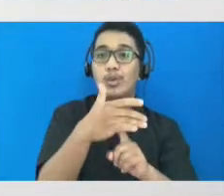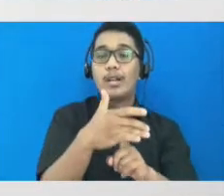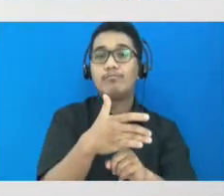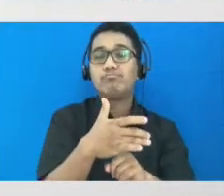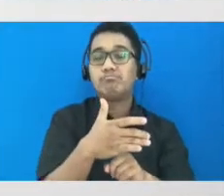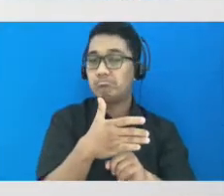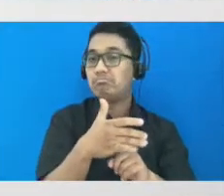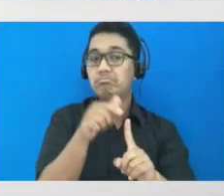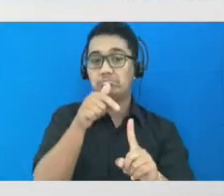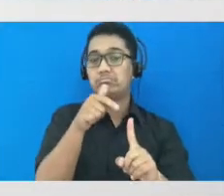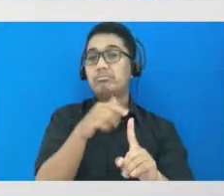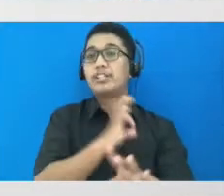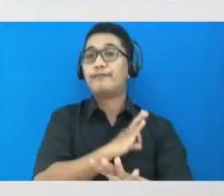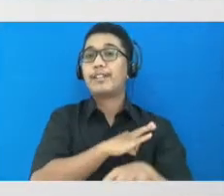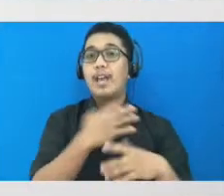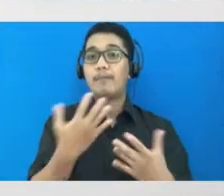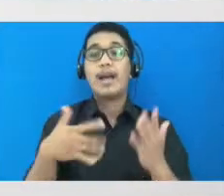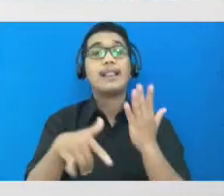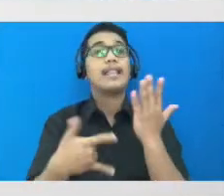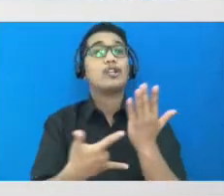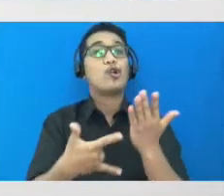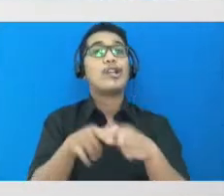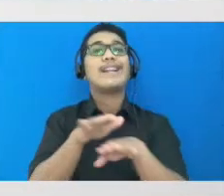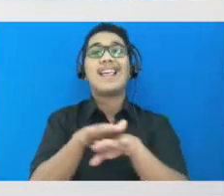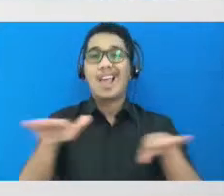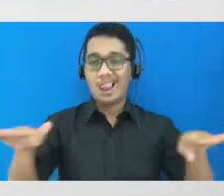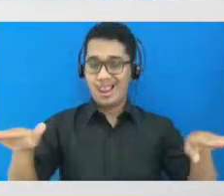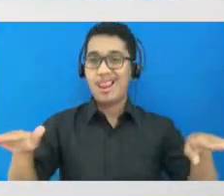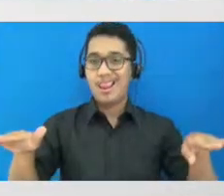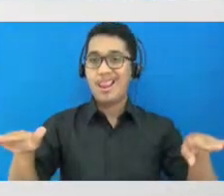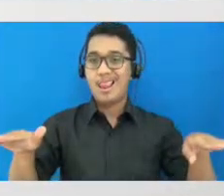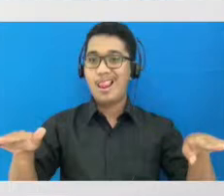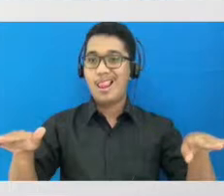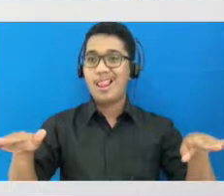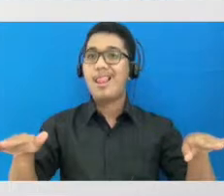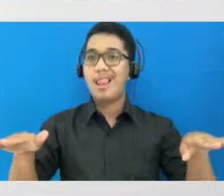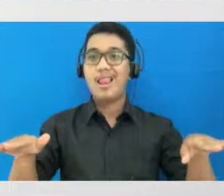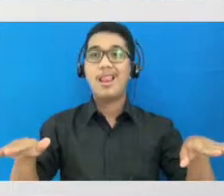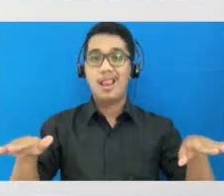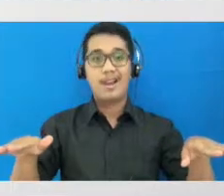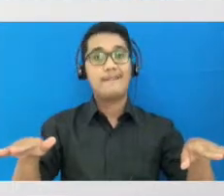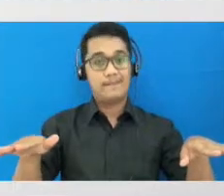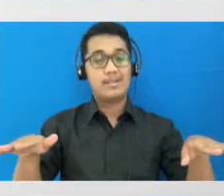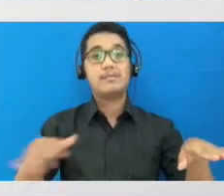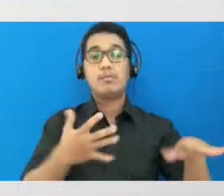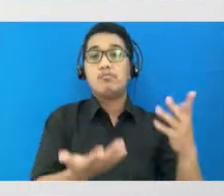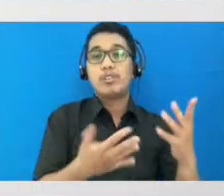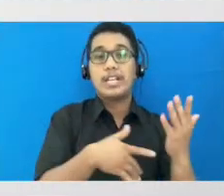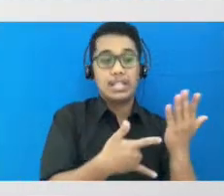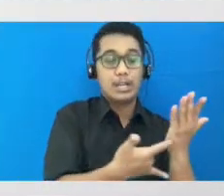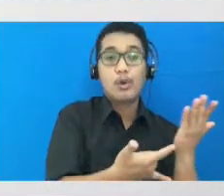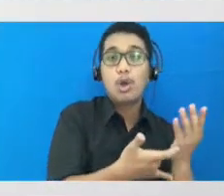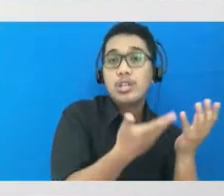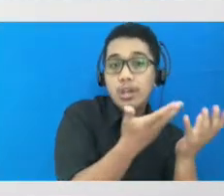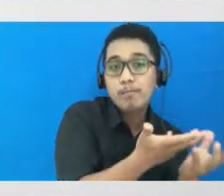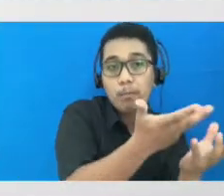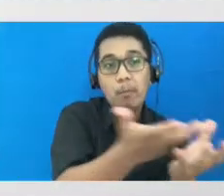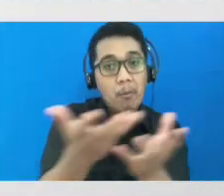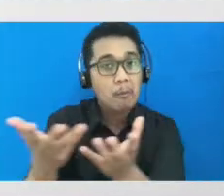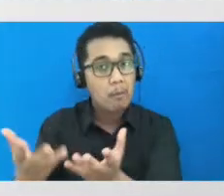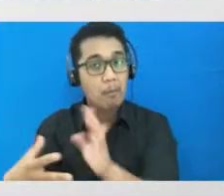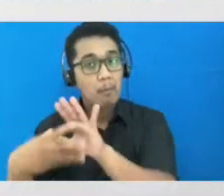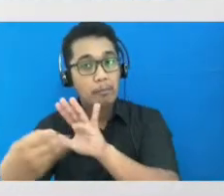bisa bersifat teknologi netral, artinya bisa diterapkan terlepas dari teknologi apapun yang